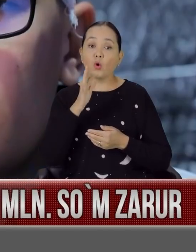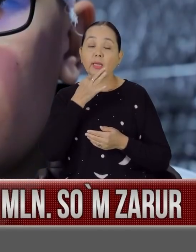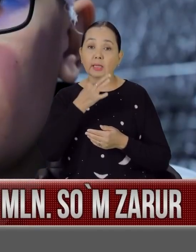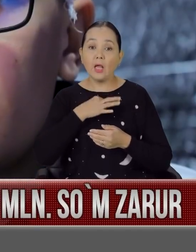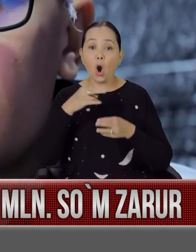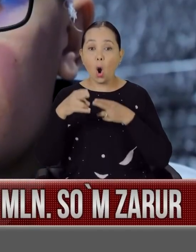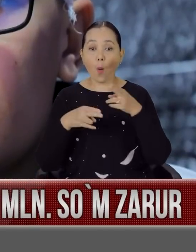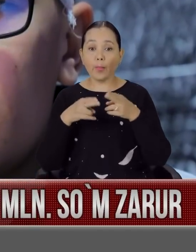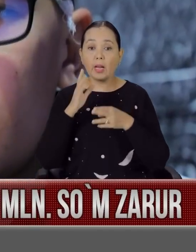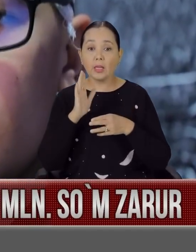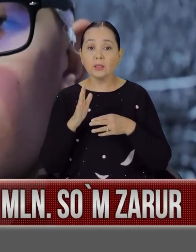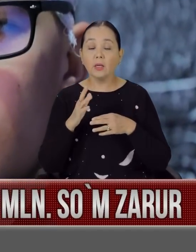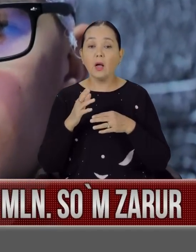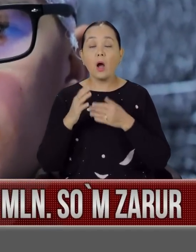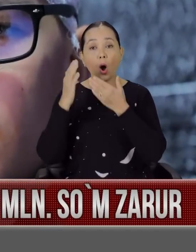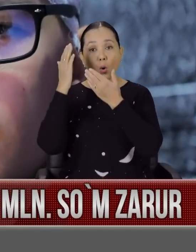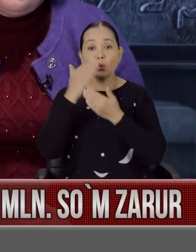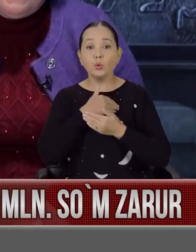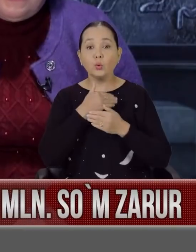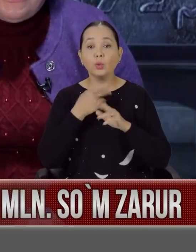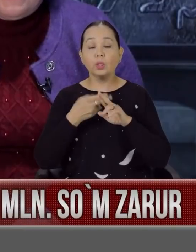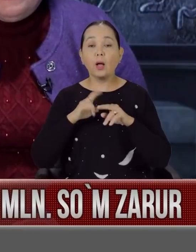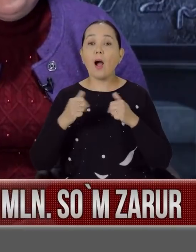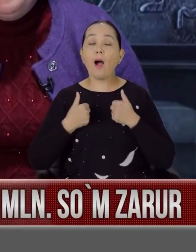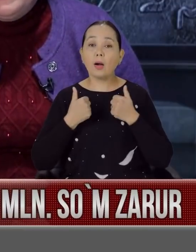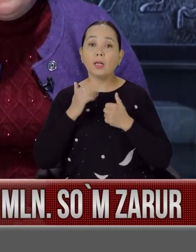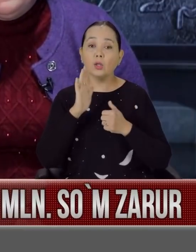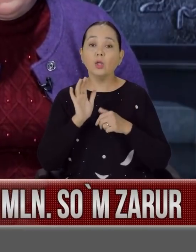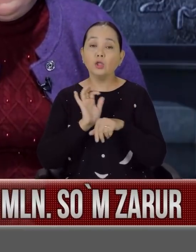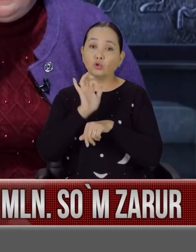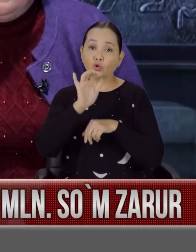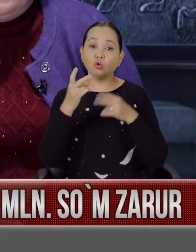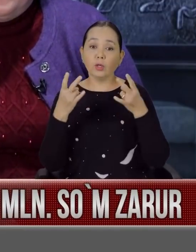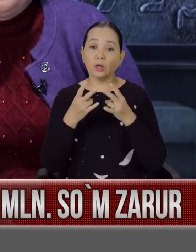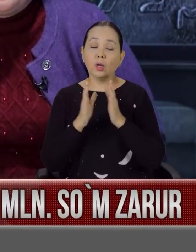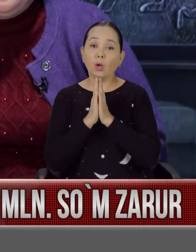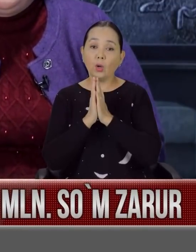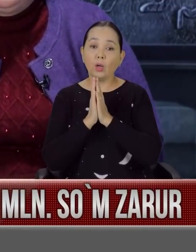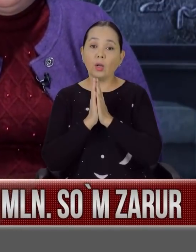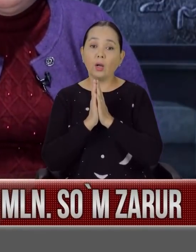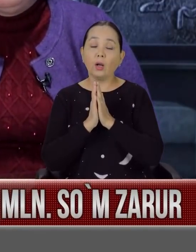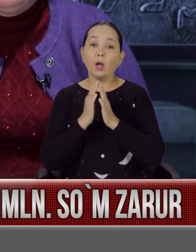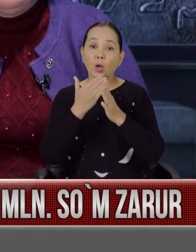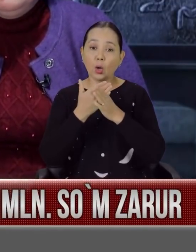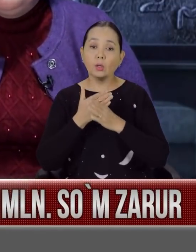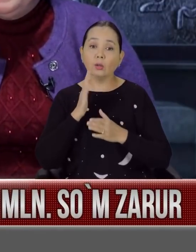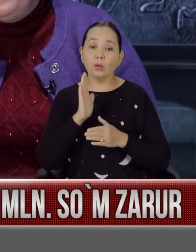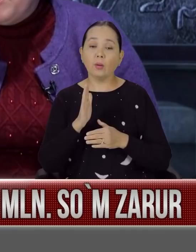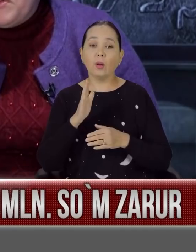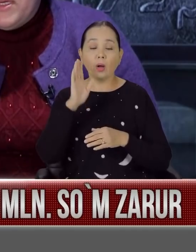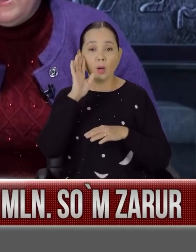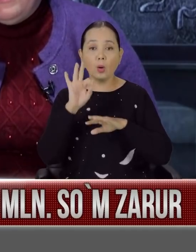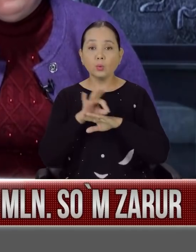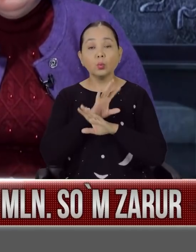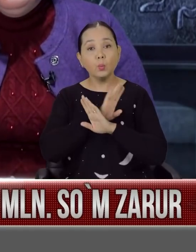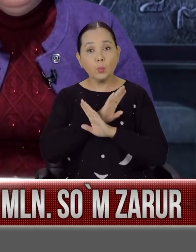dedi operatsiyasi. Xudo xolasa shuni harakat qilib jo'natishimiz kerak. Iltimos yordam beringizlar. Xo'jayinim